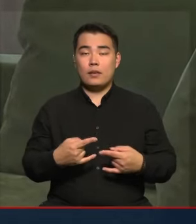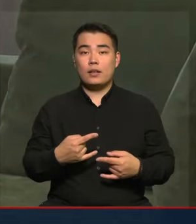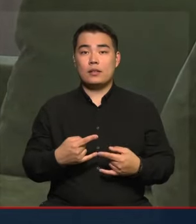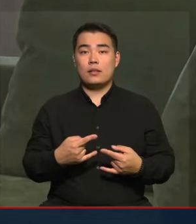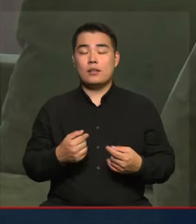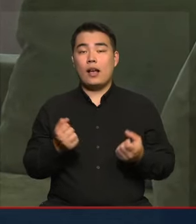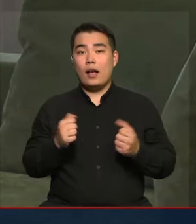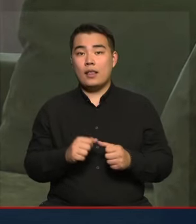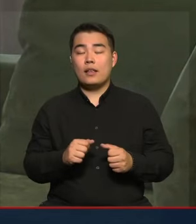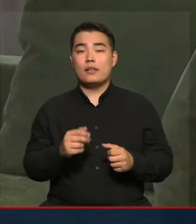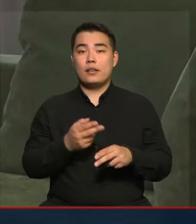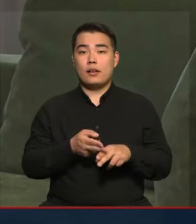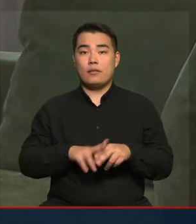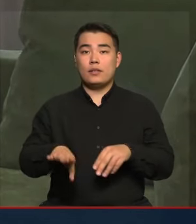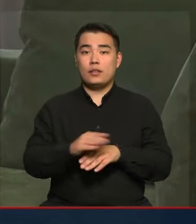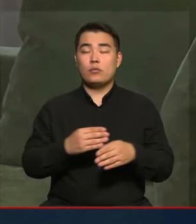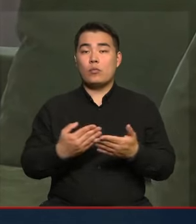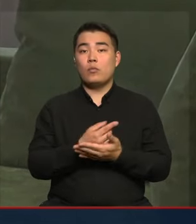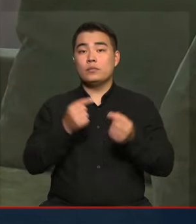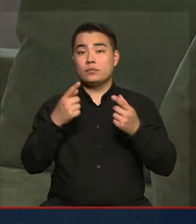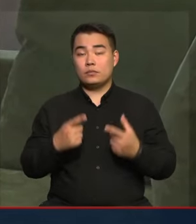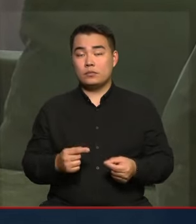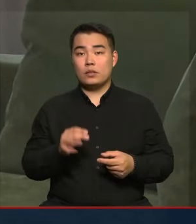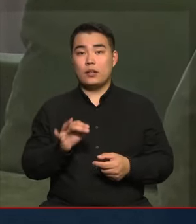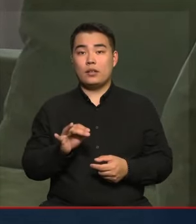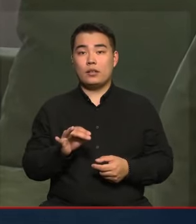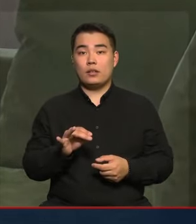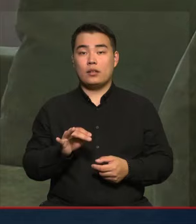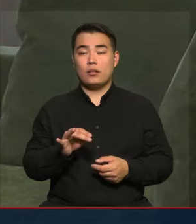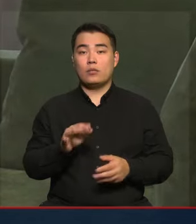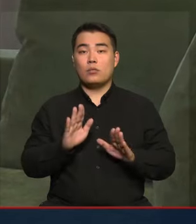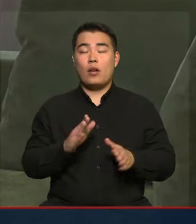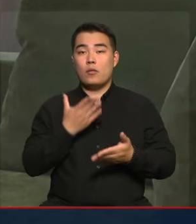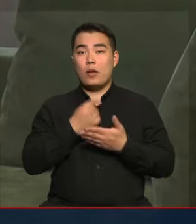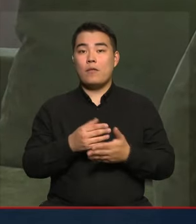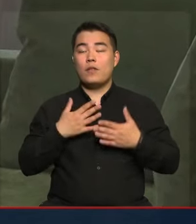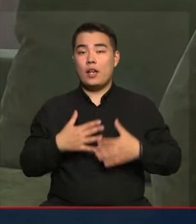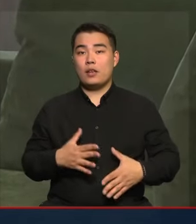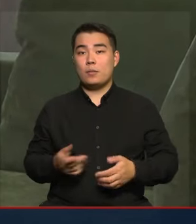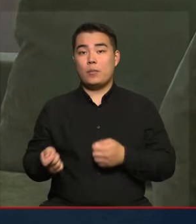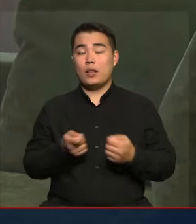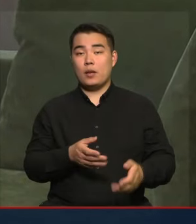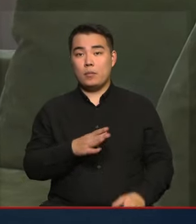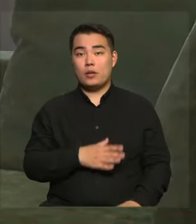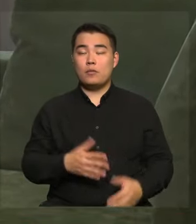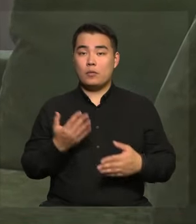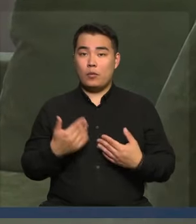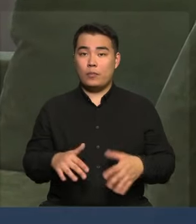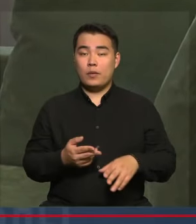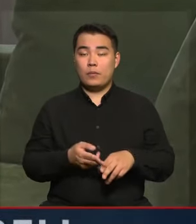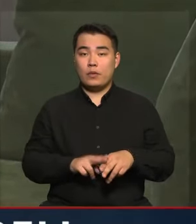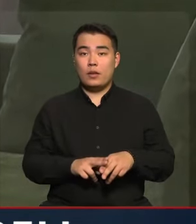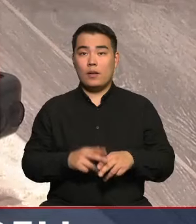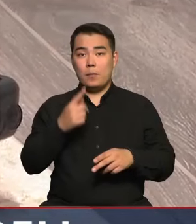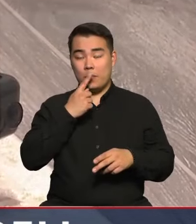кондиционер, холодильник қазын барлығы новый. Өзіміздің тек киім кешектерімізді ғана алып келдік. Болды.